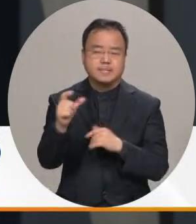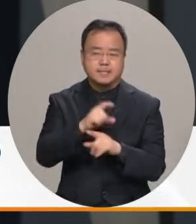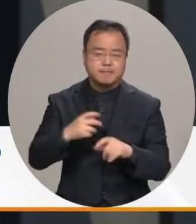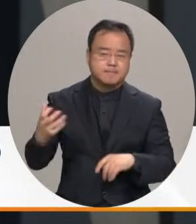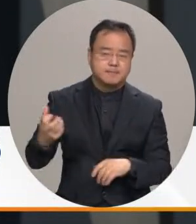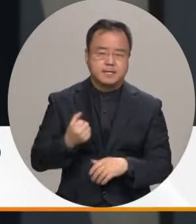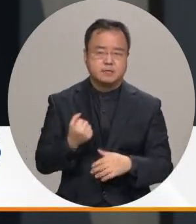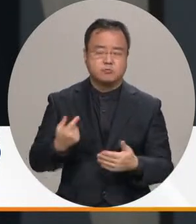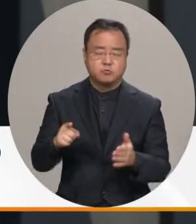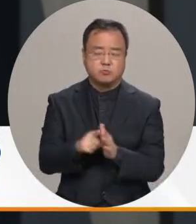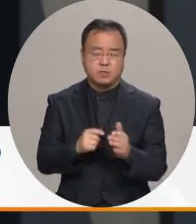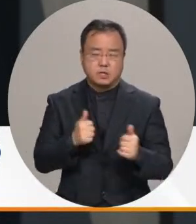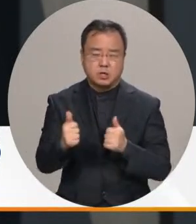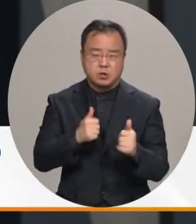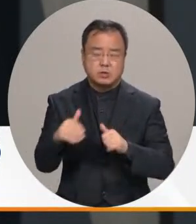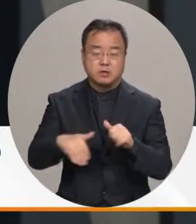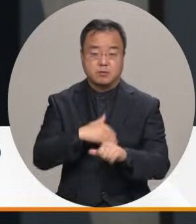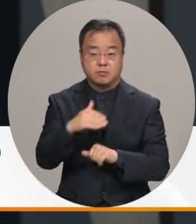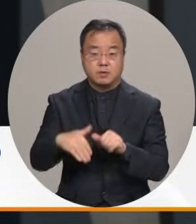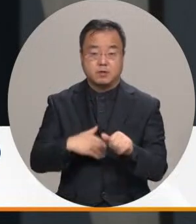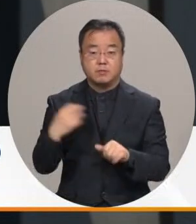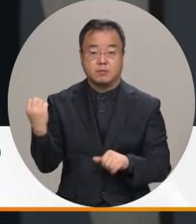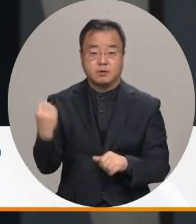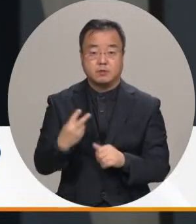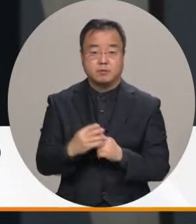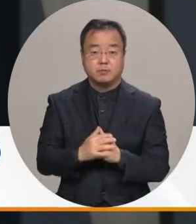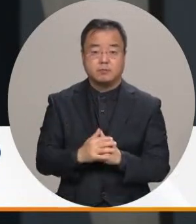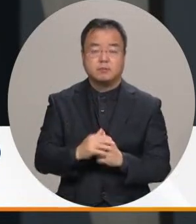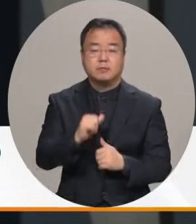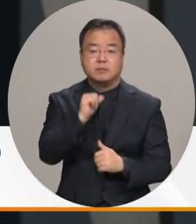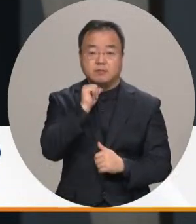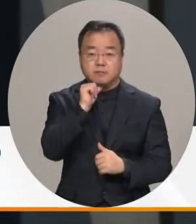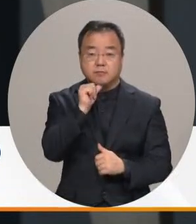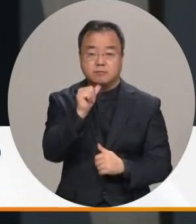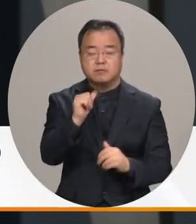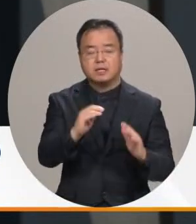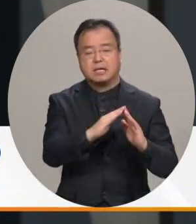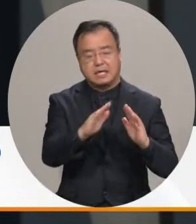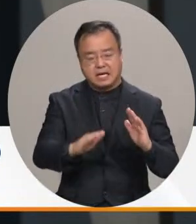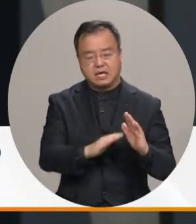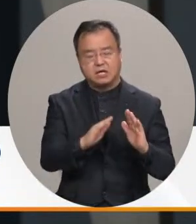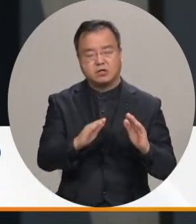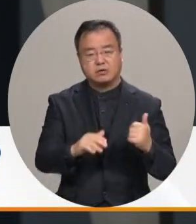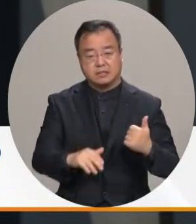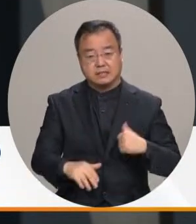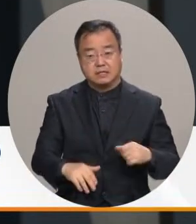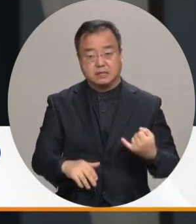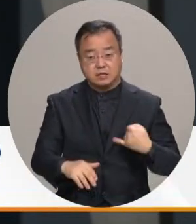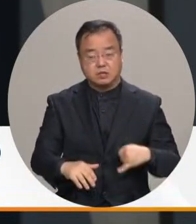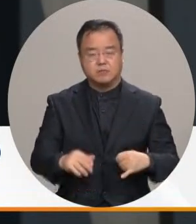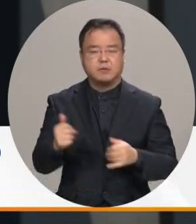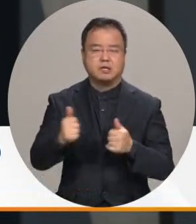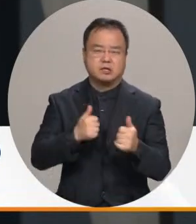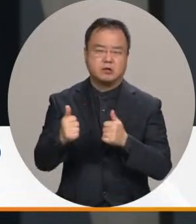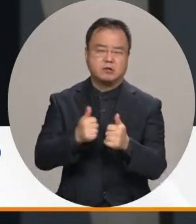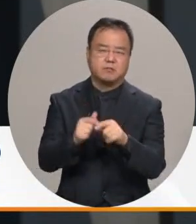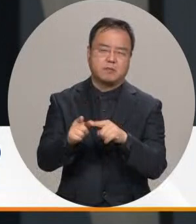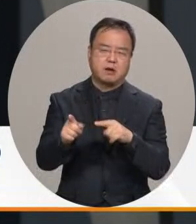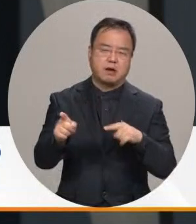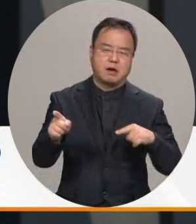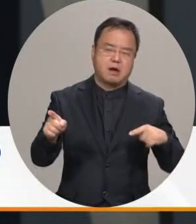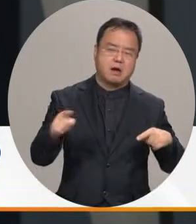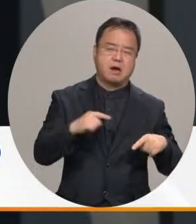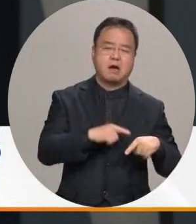할 수밖에 없는 상황 그리고 가난한 집안의 아이들은 그런 경쟁에서 좀 도태될 수밖에 없는